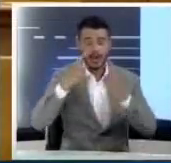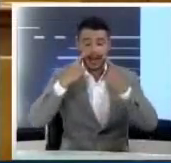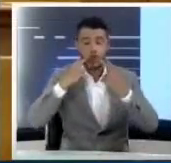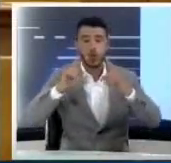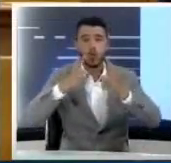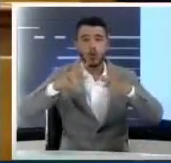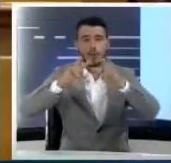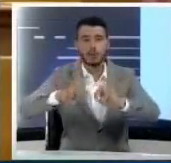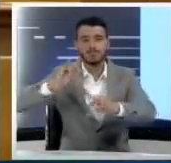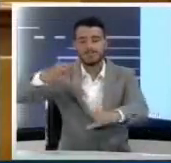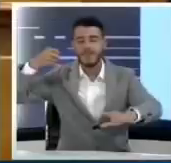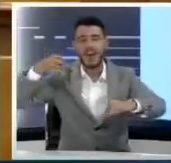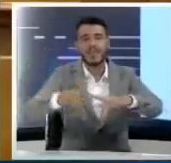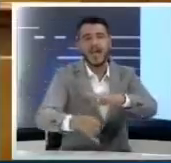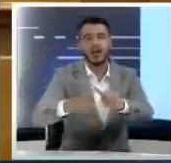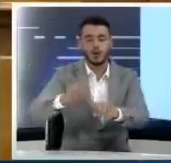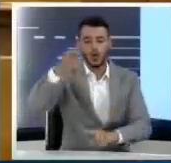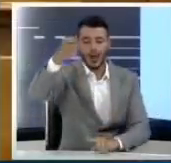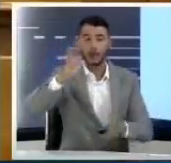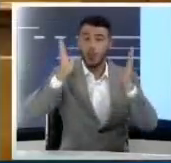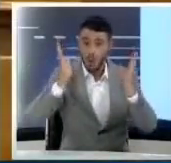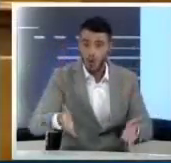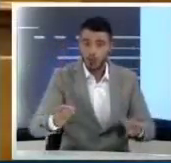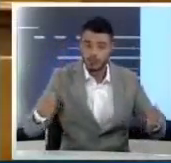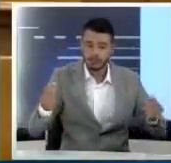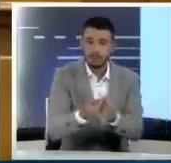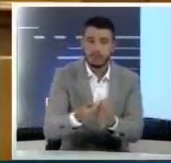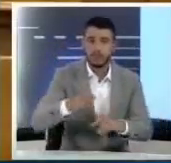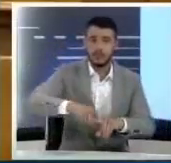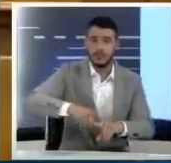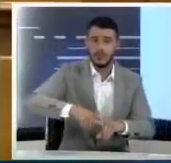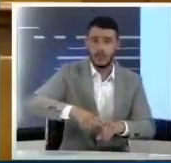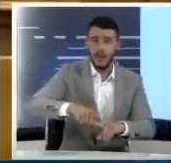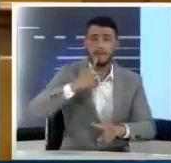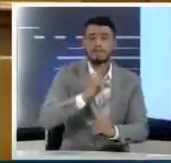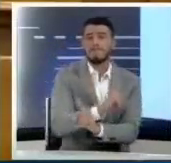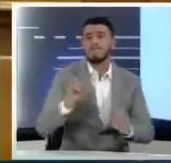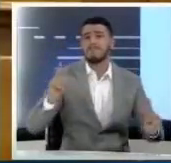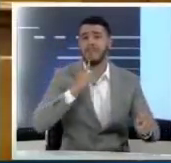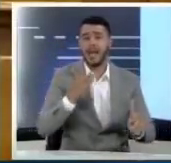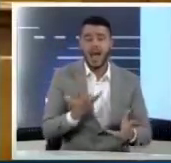που θα πρέπει να είναι το χρέος να μην μας κοστίζει παραπάνω από 20%